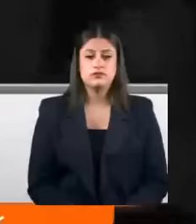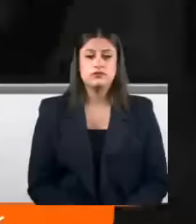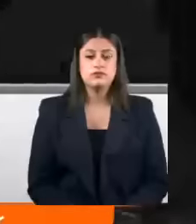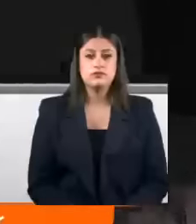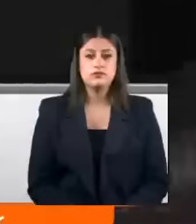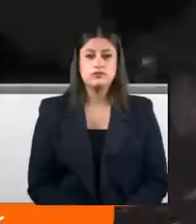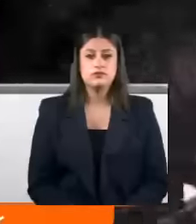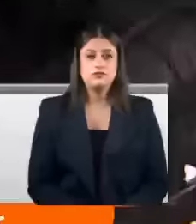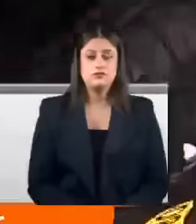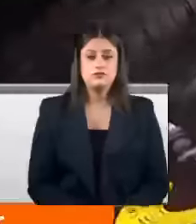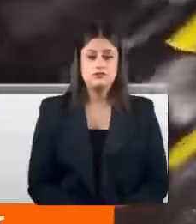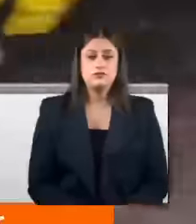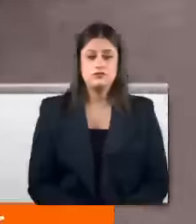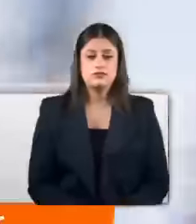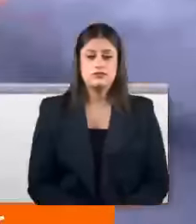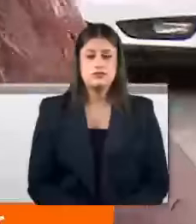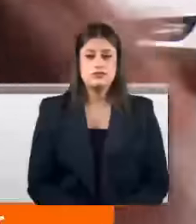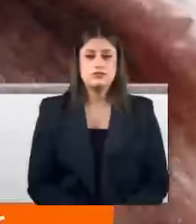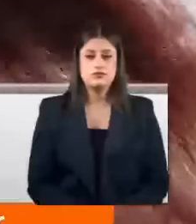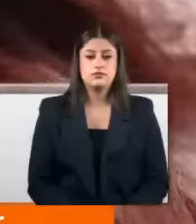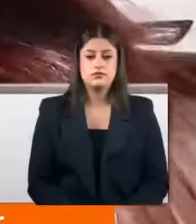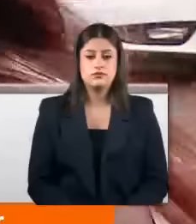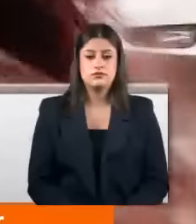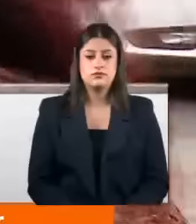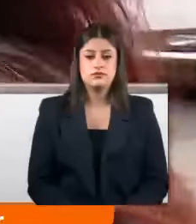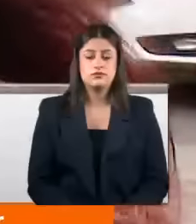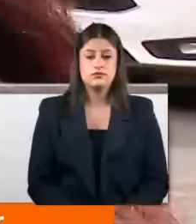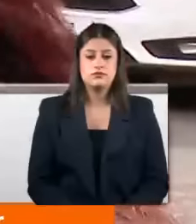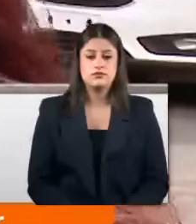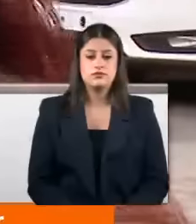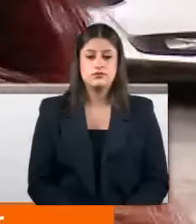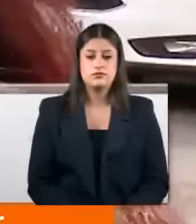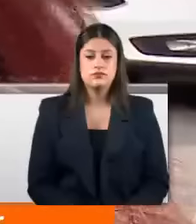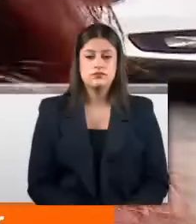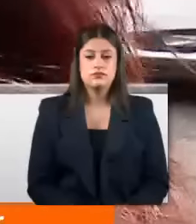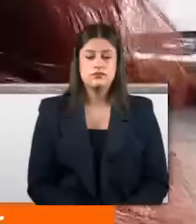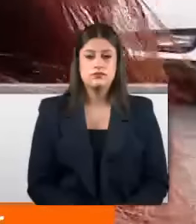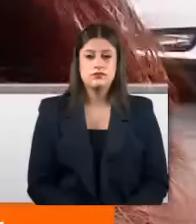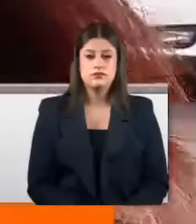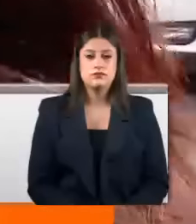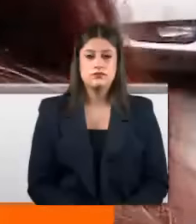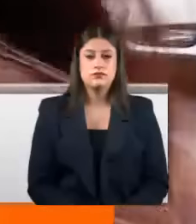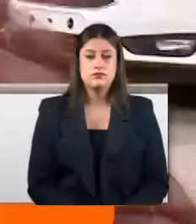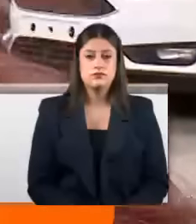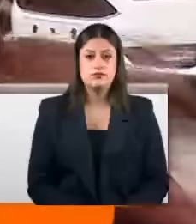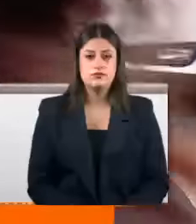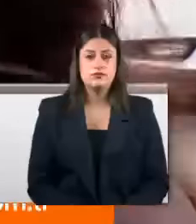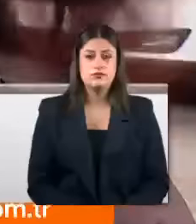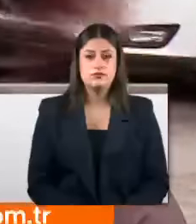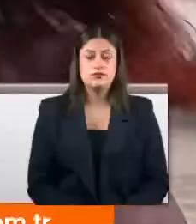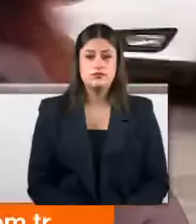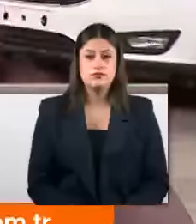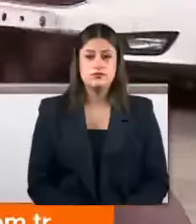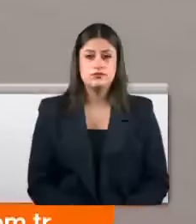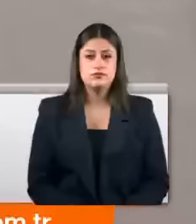eskisinden eminim daha güzel yapmaya çalışacağız. Bizden yedek parça desteği alabiliyorsunuz. Onarım konusunda herkes kendi ustasına, servisine